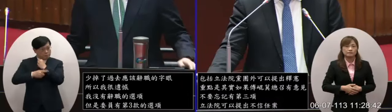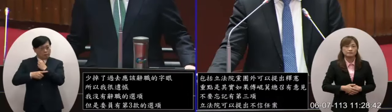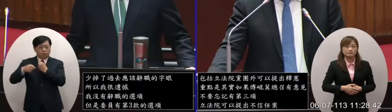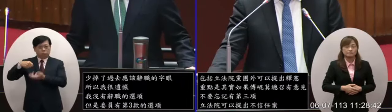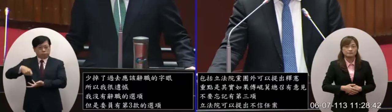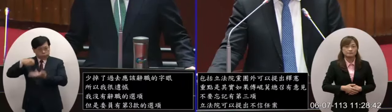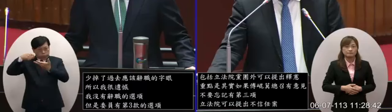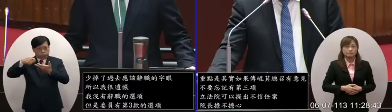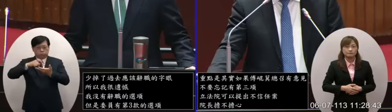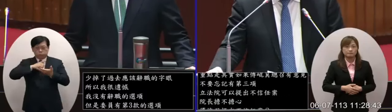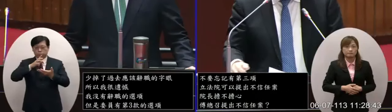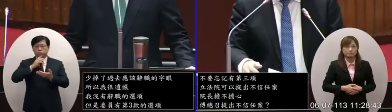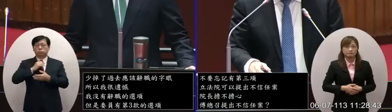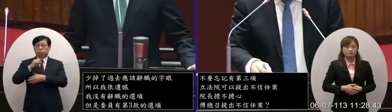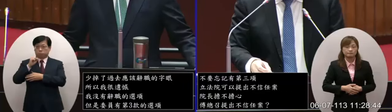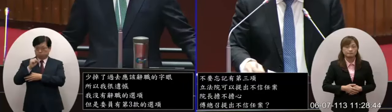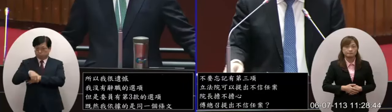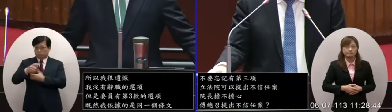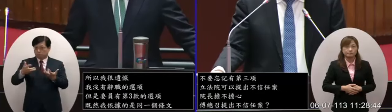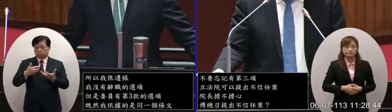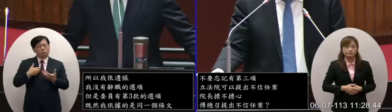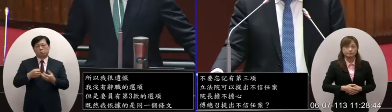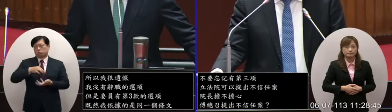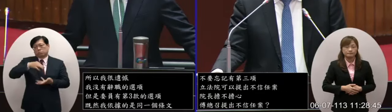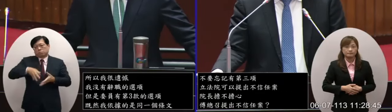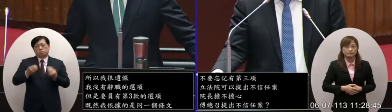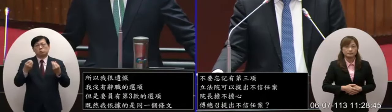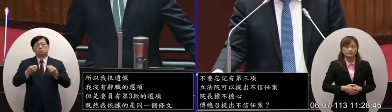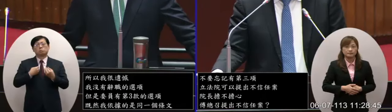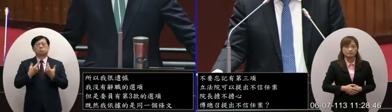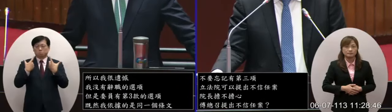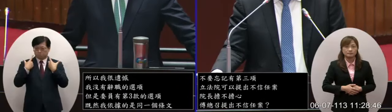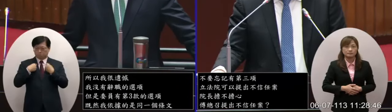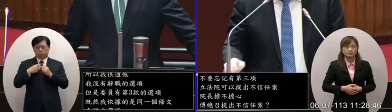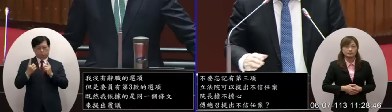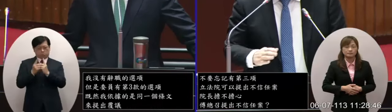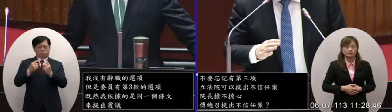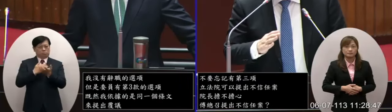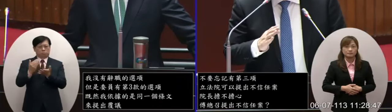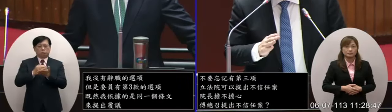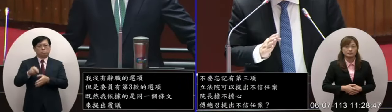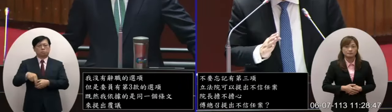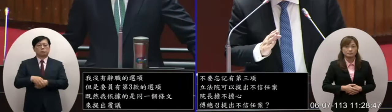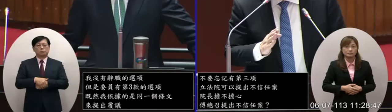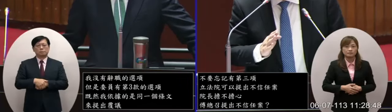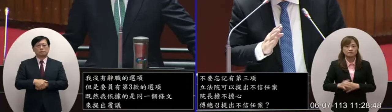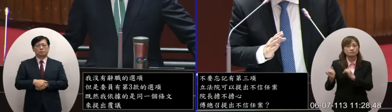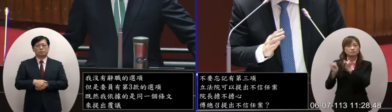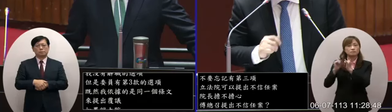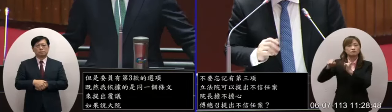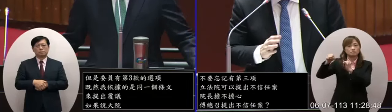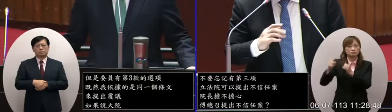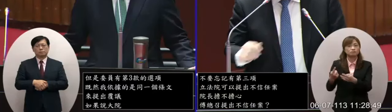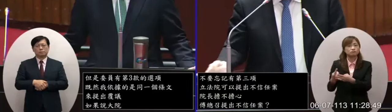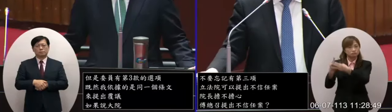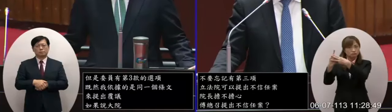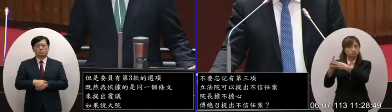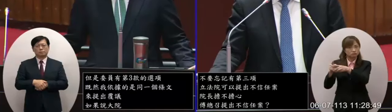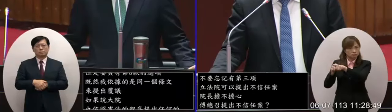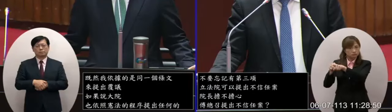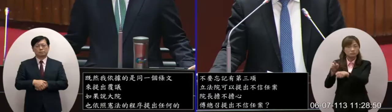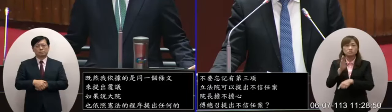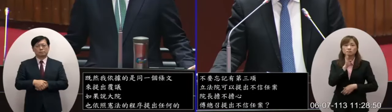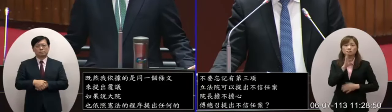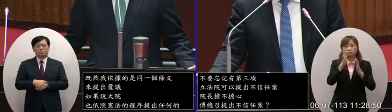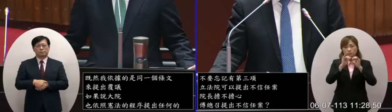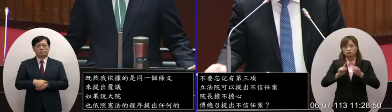出任何的宪法秩序所允许的，那没有什么担心，我们就是面对宪法。 人民是最主要的依归了哈，民主